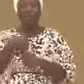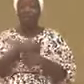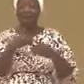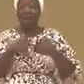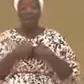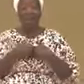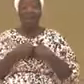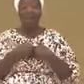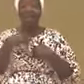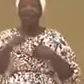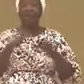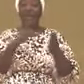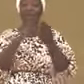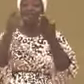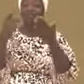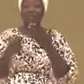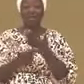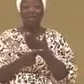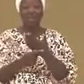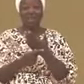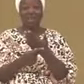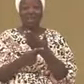la croisade